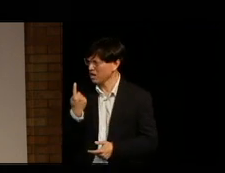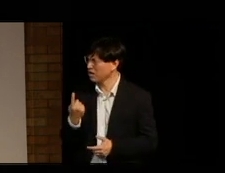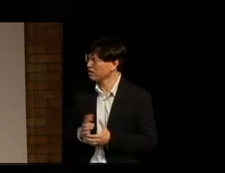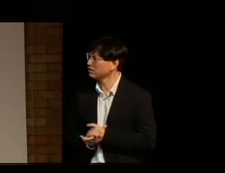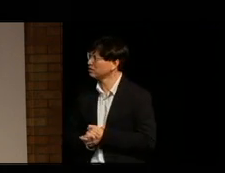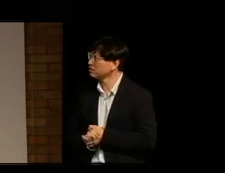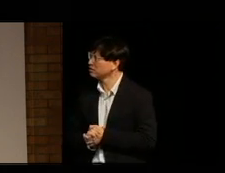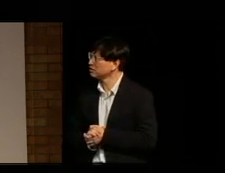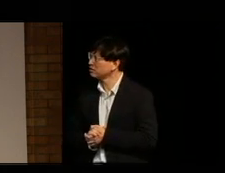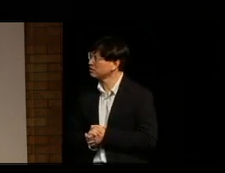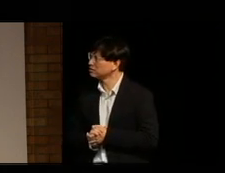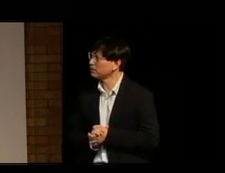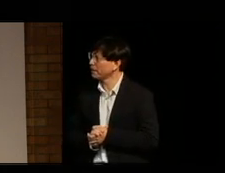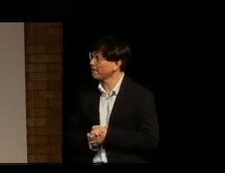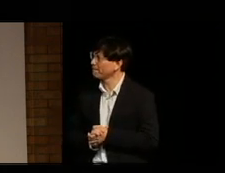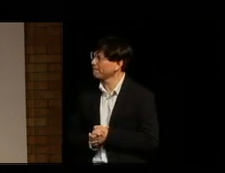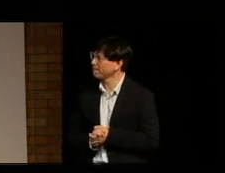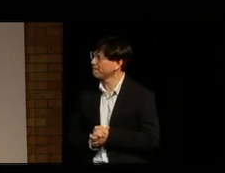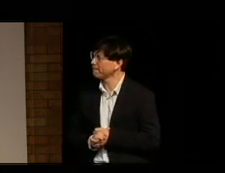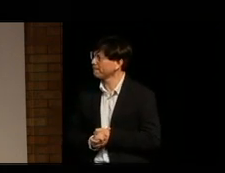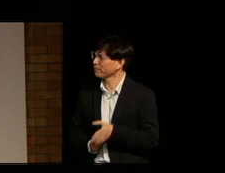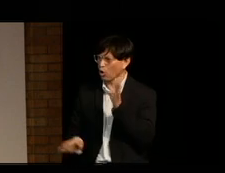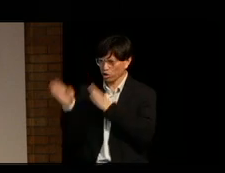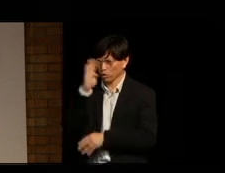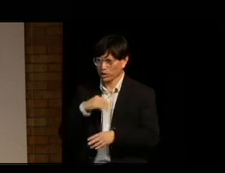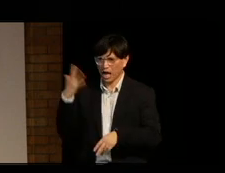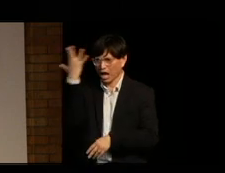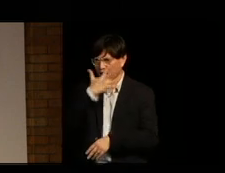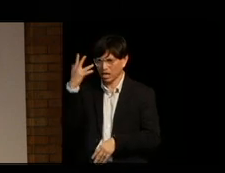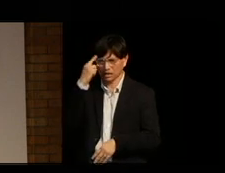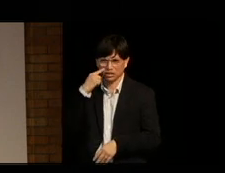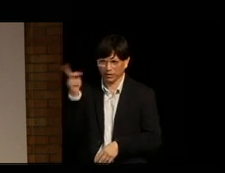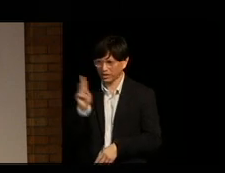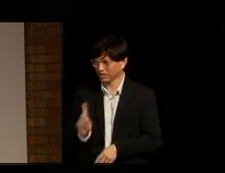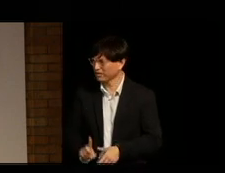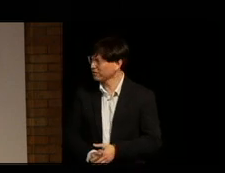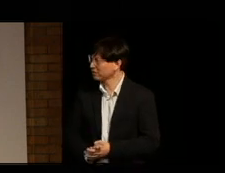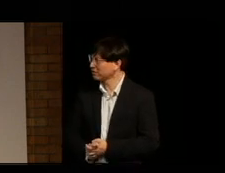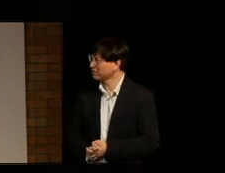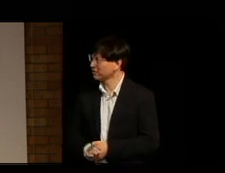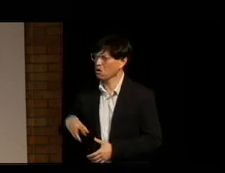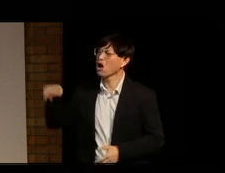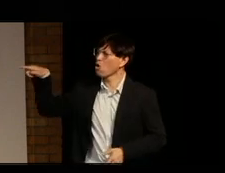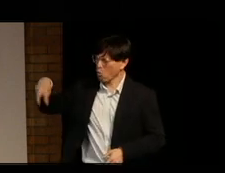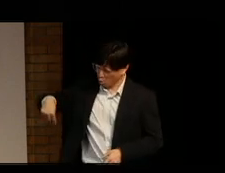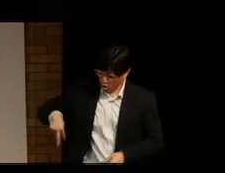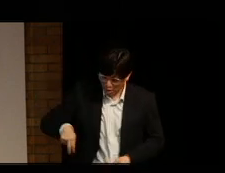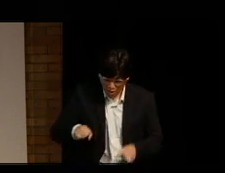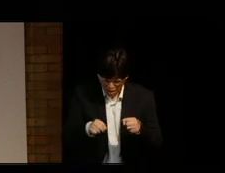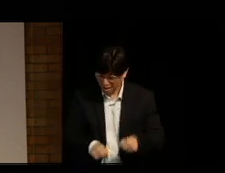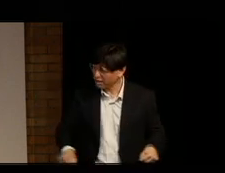è come vedete un'abilità impossibile e io posso benissimo camminare come Fi